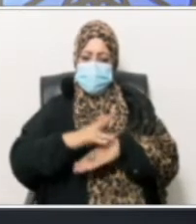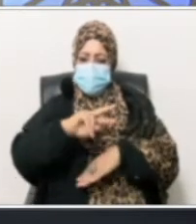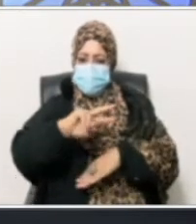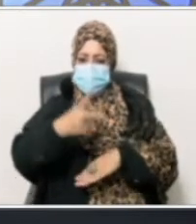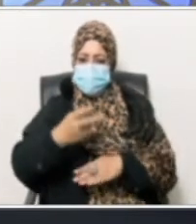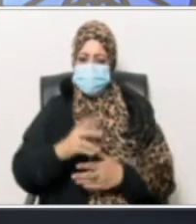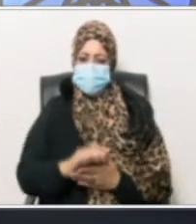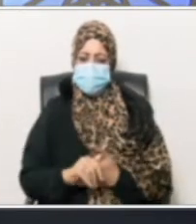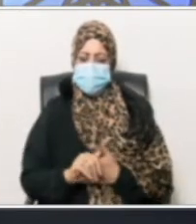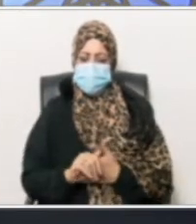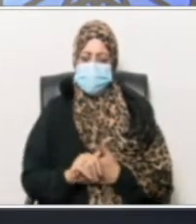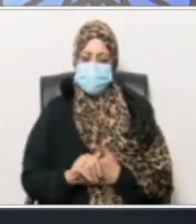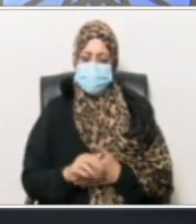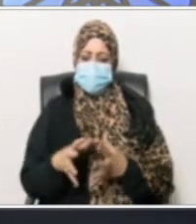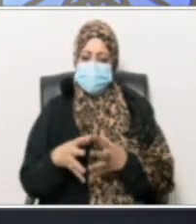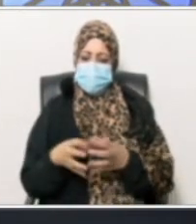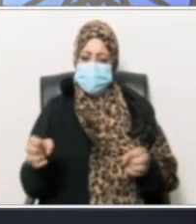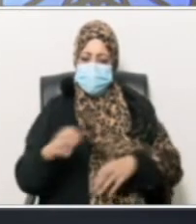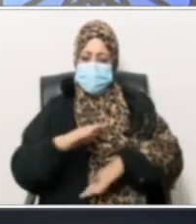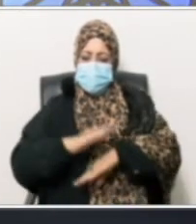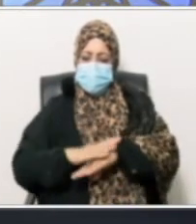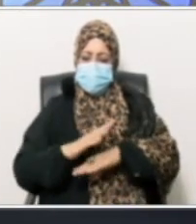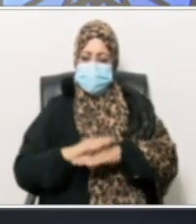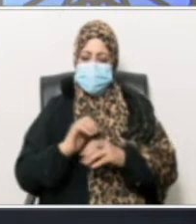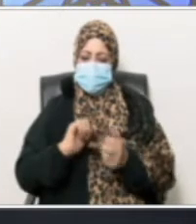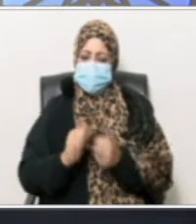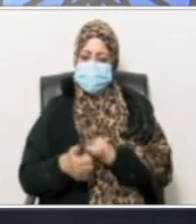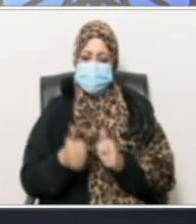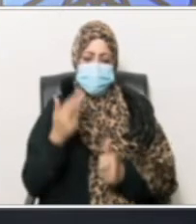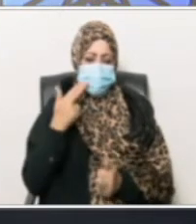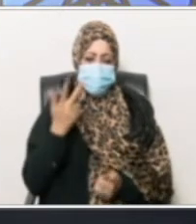بالله؟ هو عقد عليها الآن ولا ماذا فعل؟ أنا